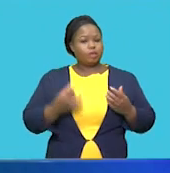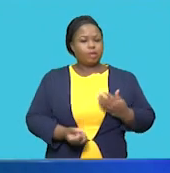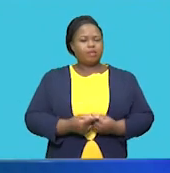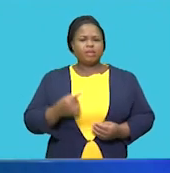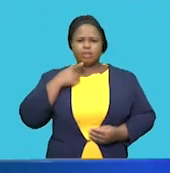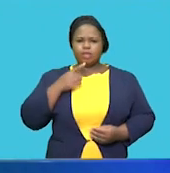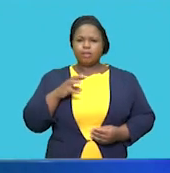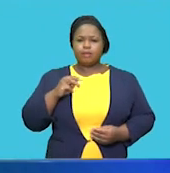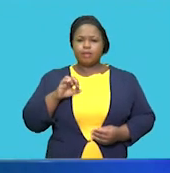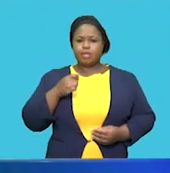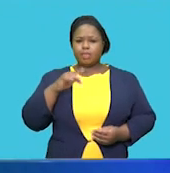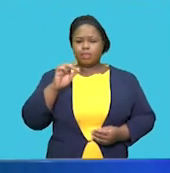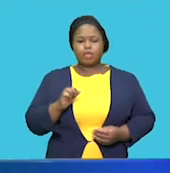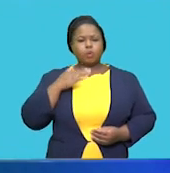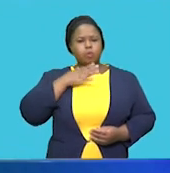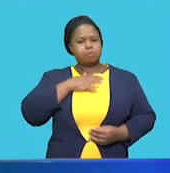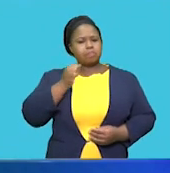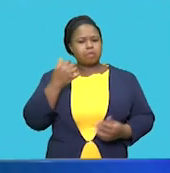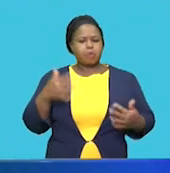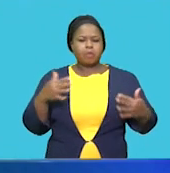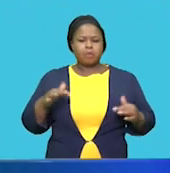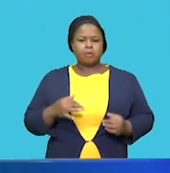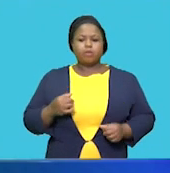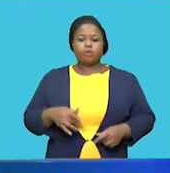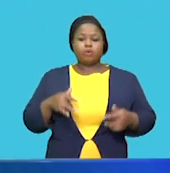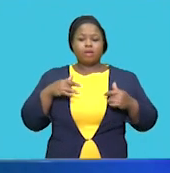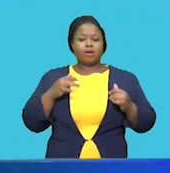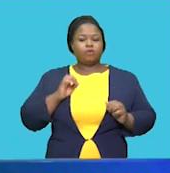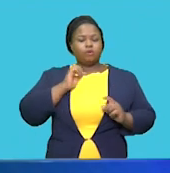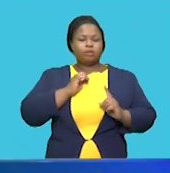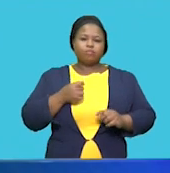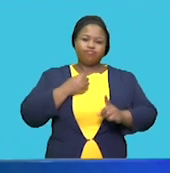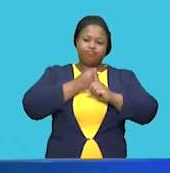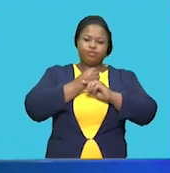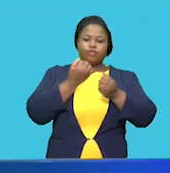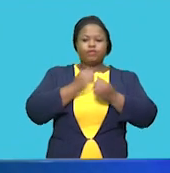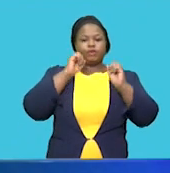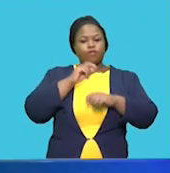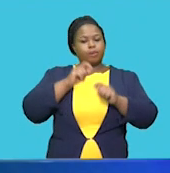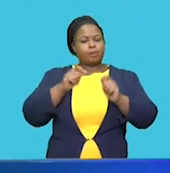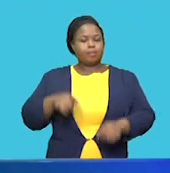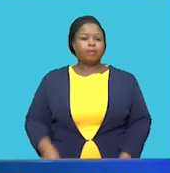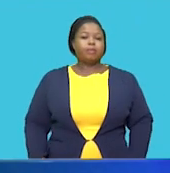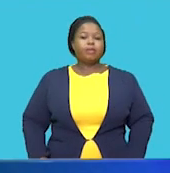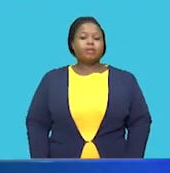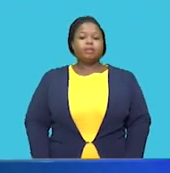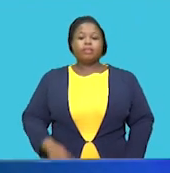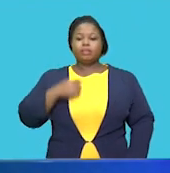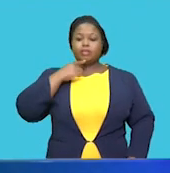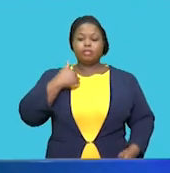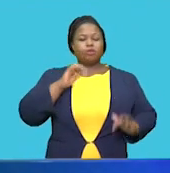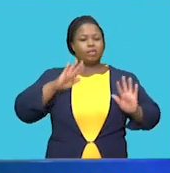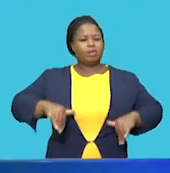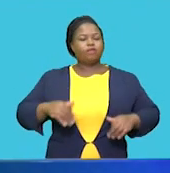uchazwe njengengqalabutho yanikela ngempilo yawo ngenxa yentando yeningi inkululeko kanye namalungelo abantu bathu Maxeke washiya